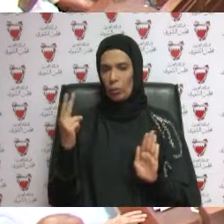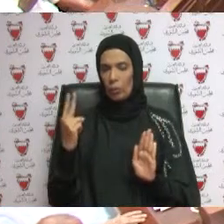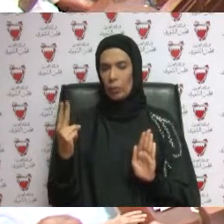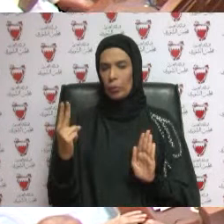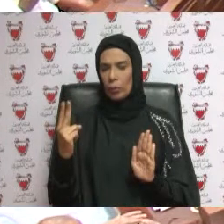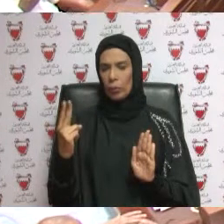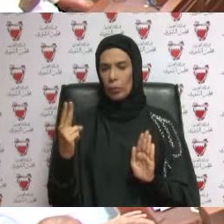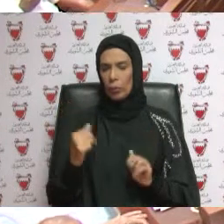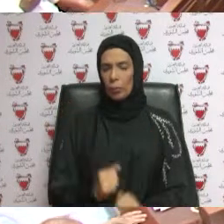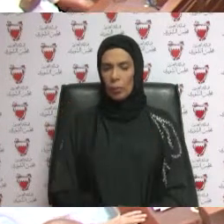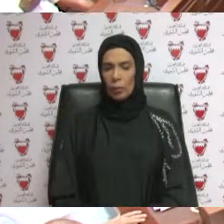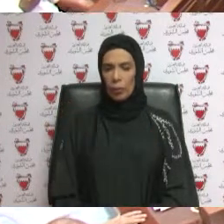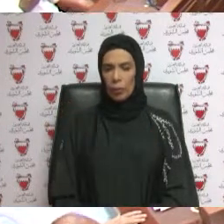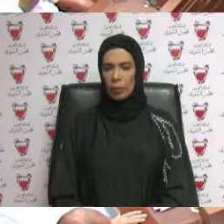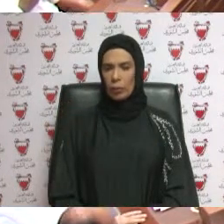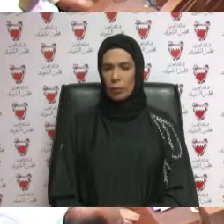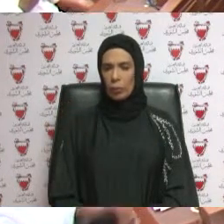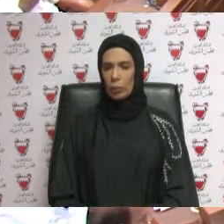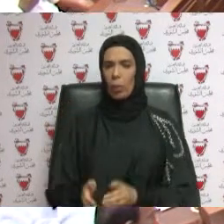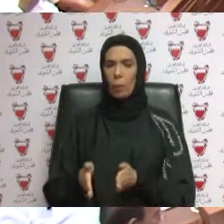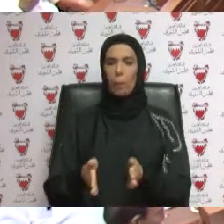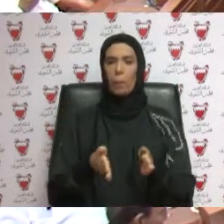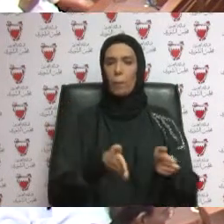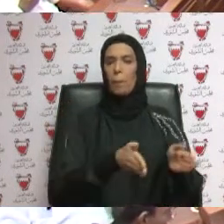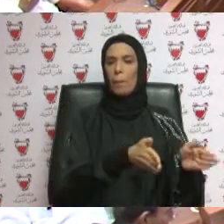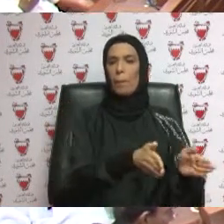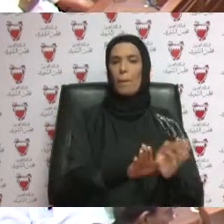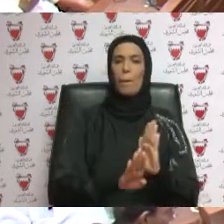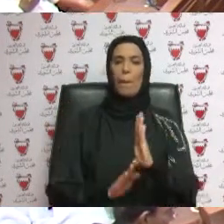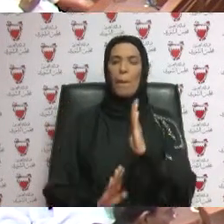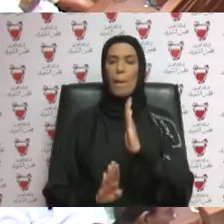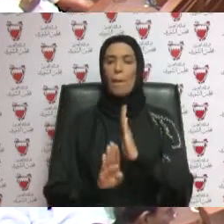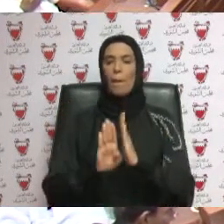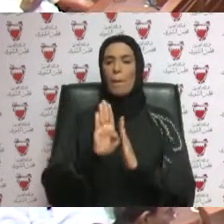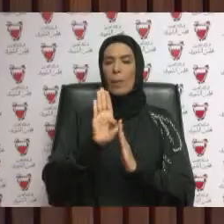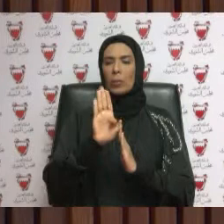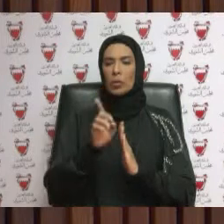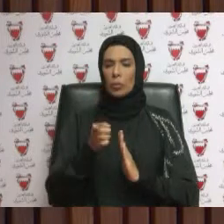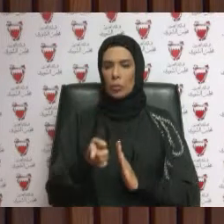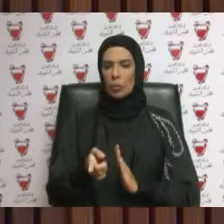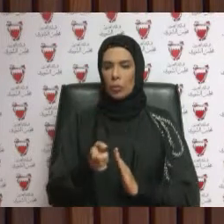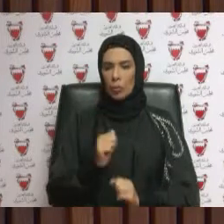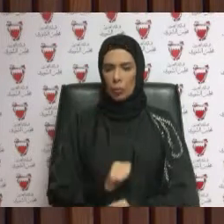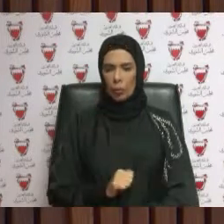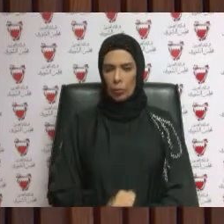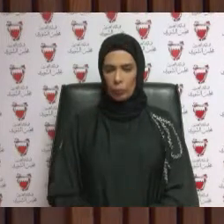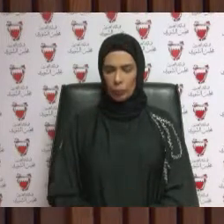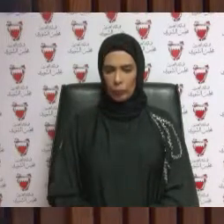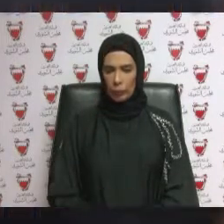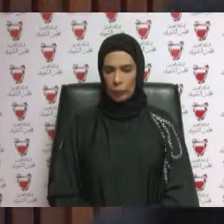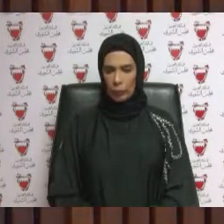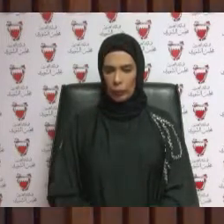المئوية لعدد من المجالات التنموية وبشواهدها المعنوية ومؤشراتها المادية،